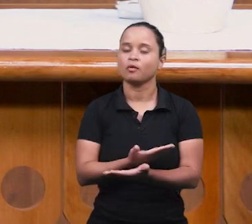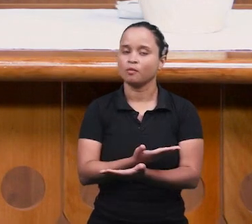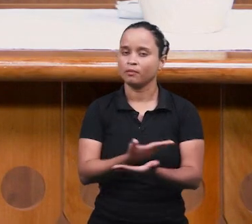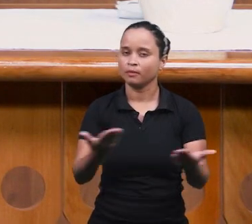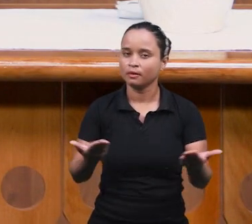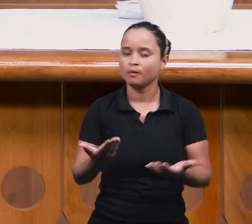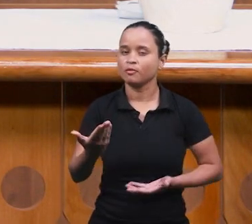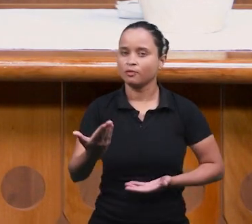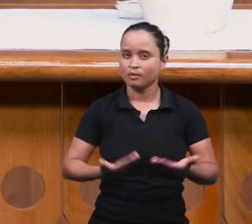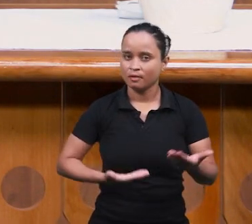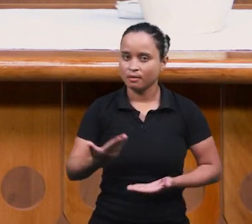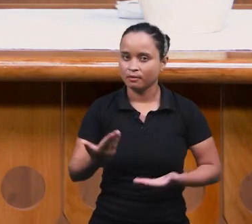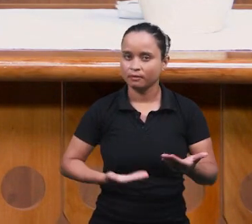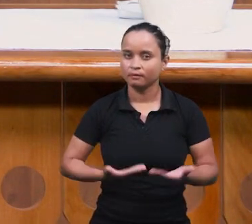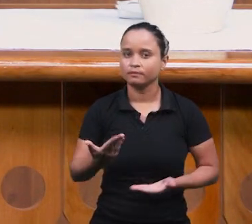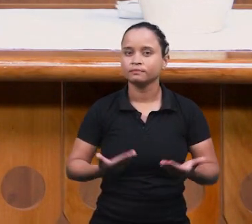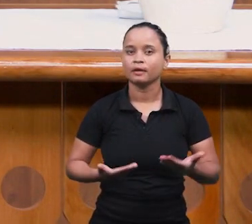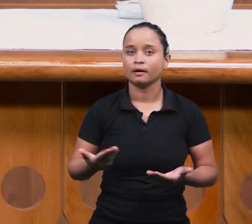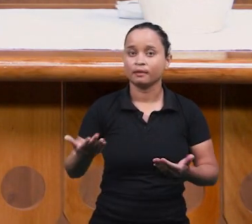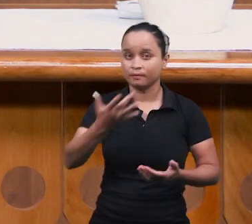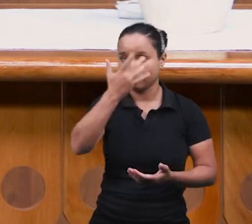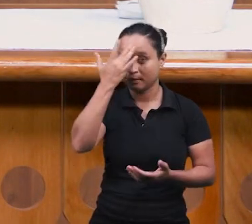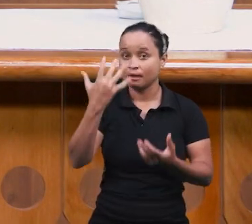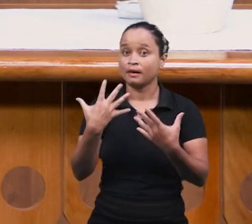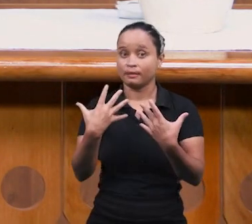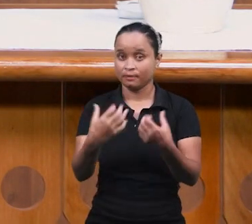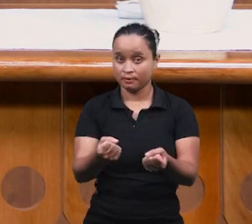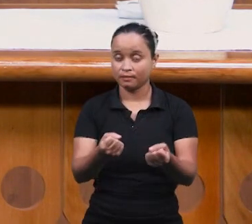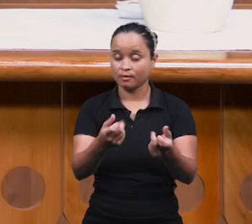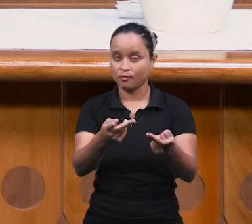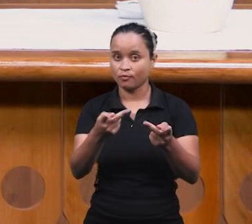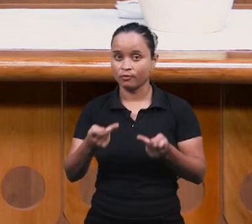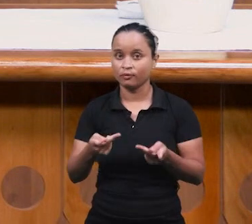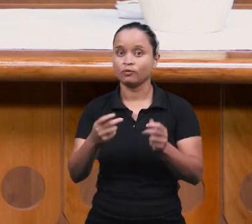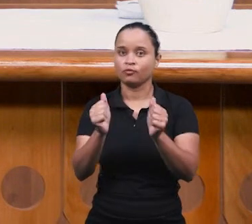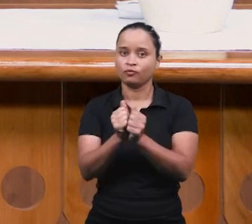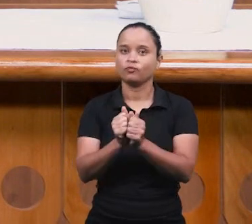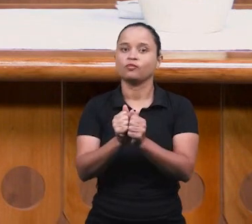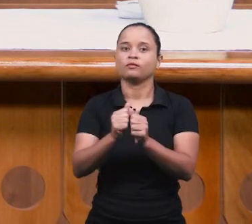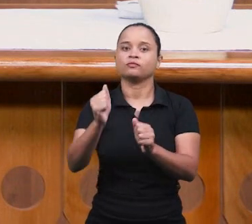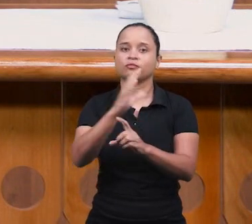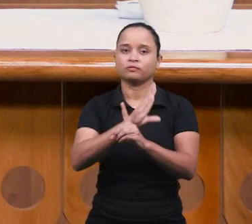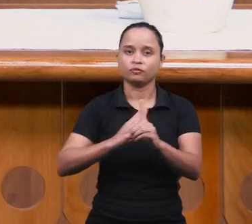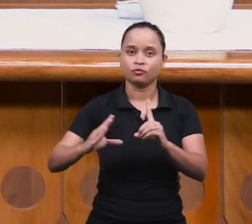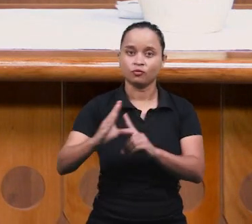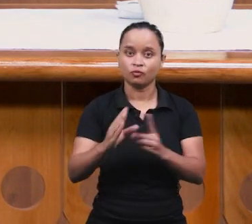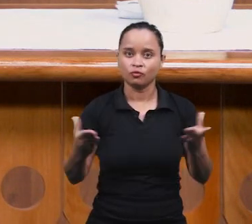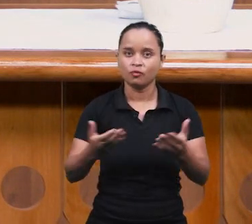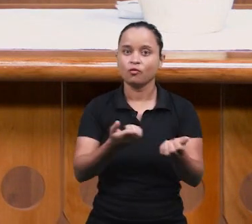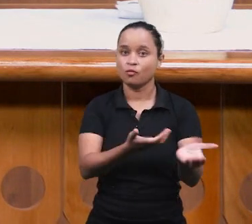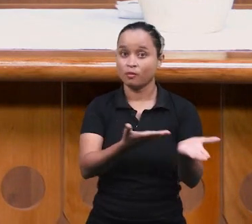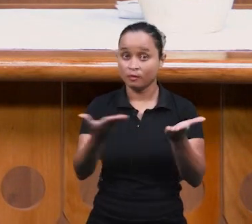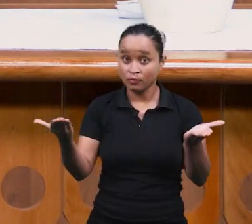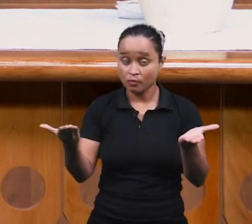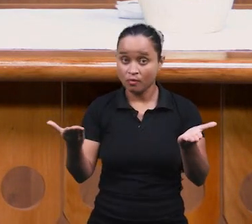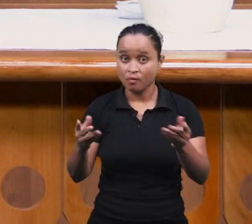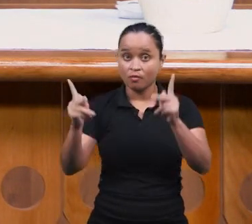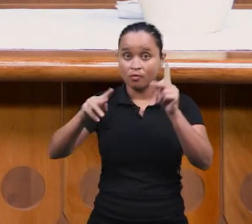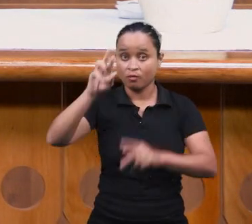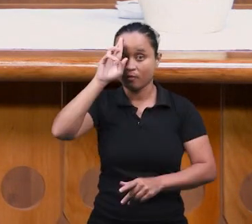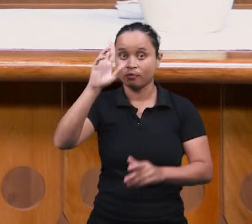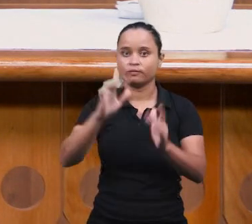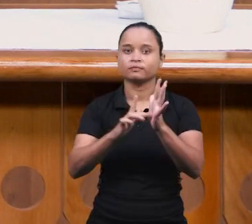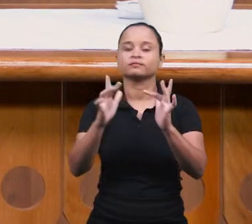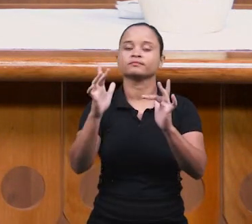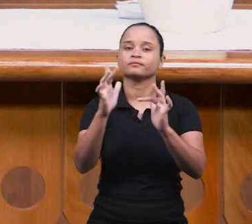saluons les frères et sœurs, ceux qui ont accepté l'invitation et participent avec nous de ce culte. Nous saluons à tous dans la paix du Seigneur